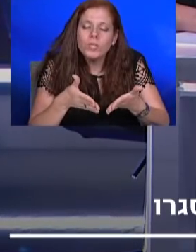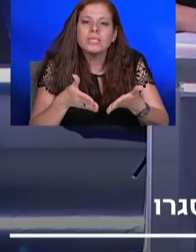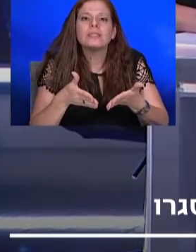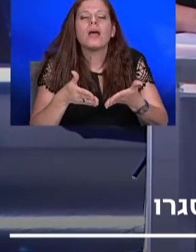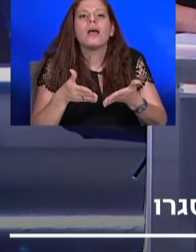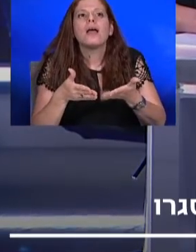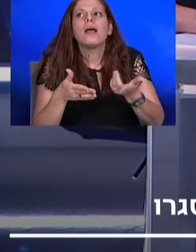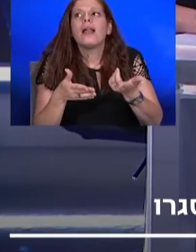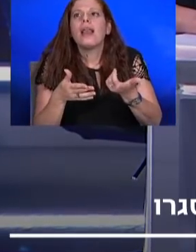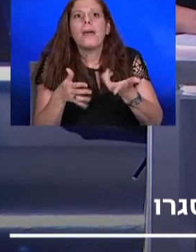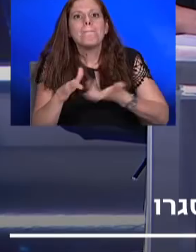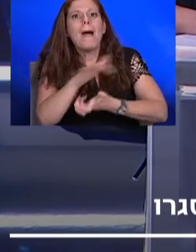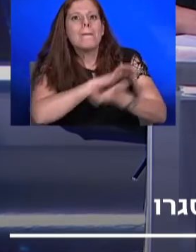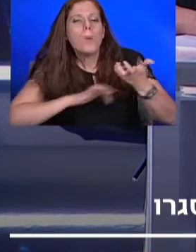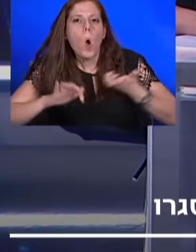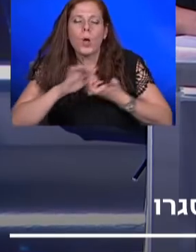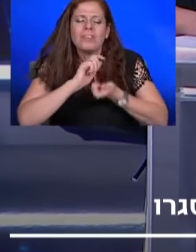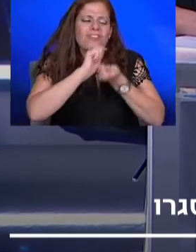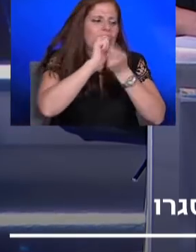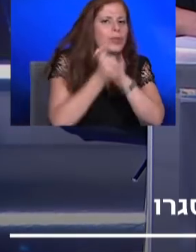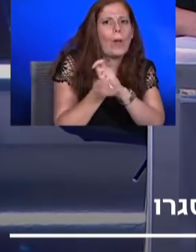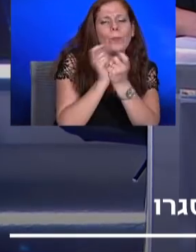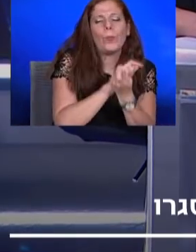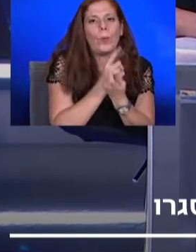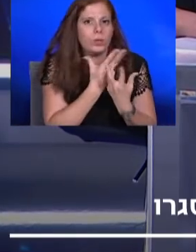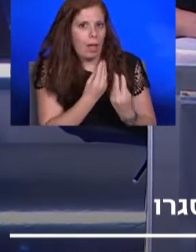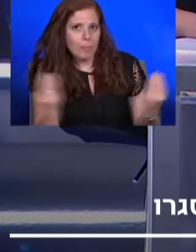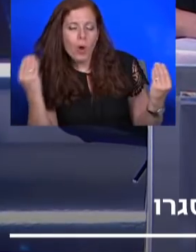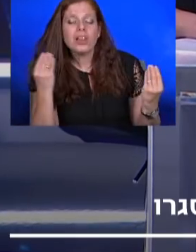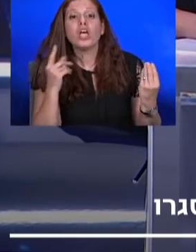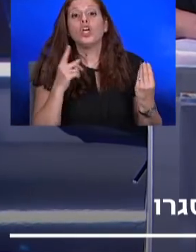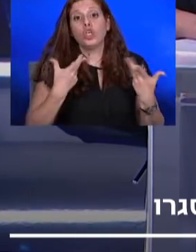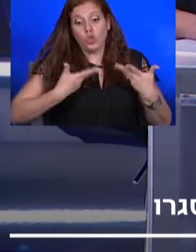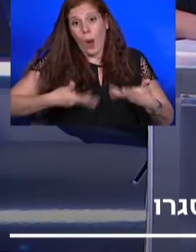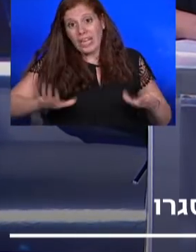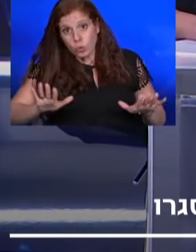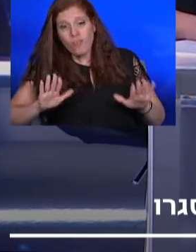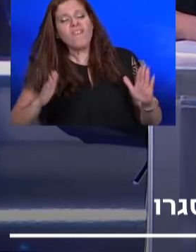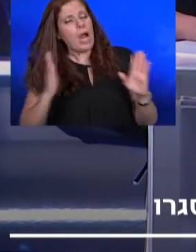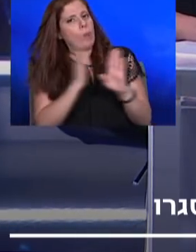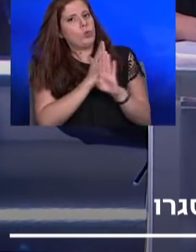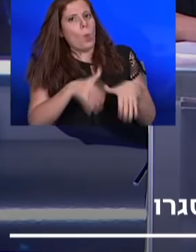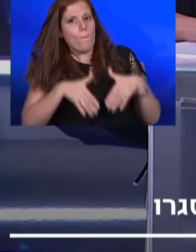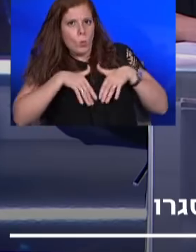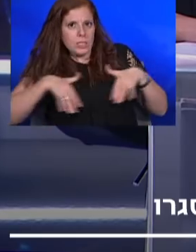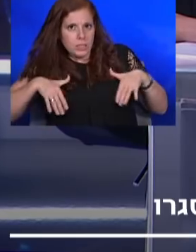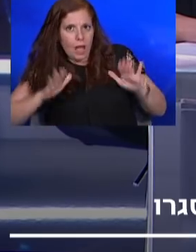למהפכות ותהפוכות רבות, כשהוא חשוף וגם כשהוא מוסתר. את יודעת, אני ישר